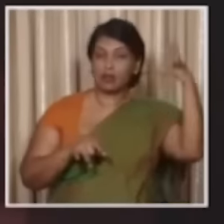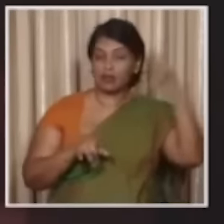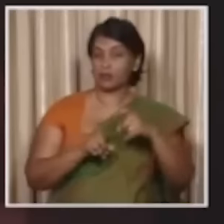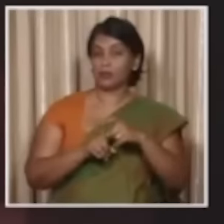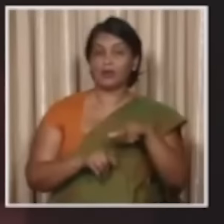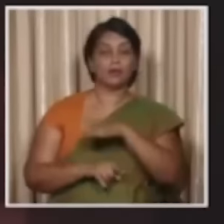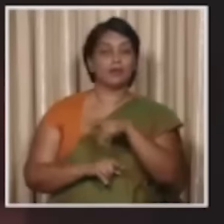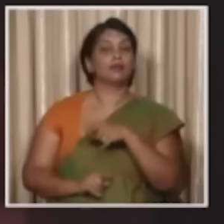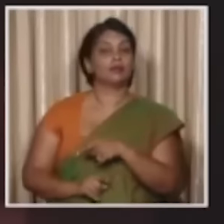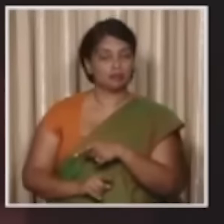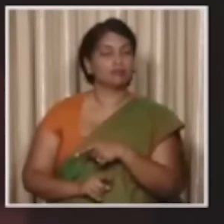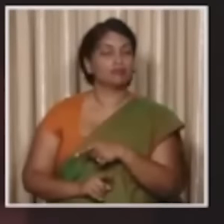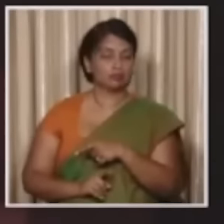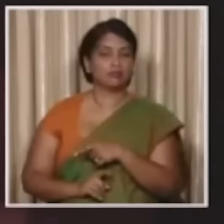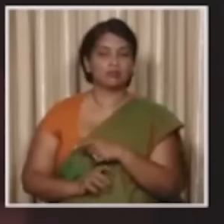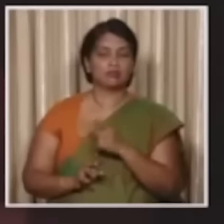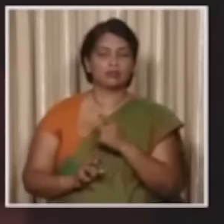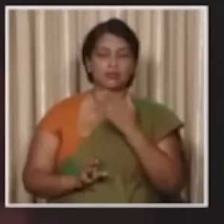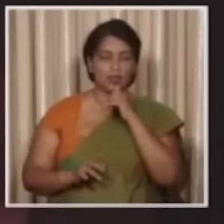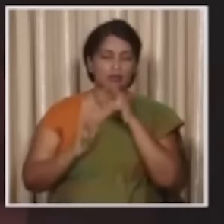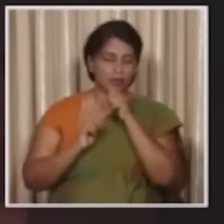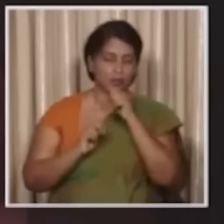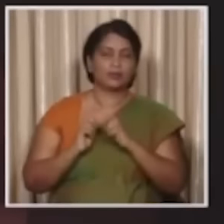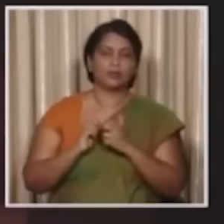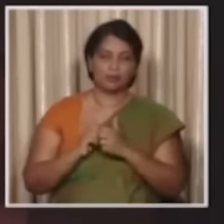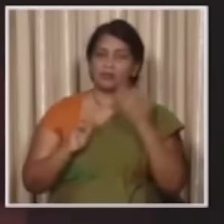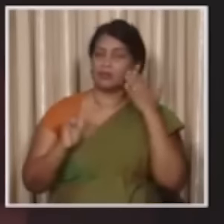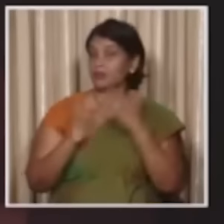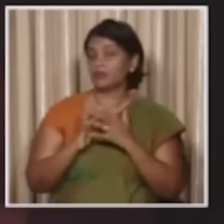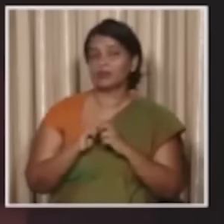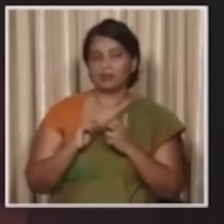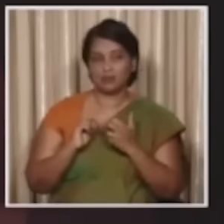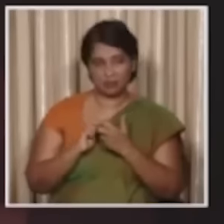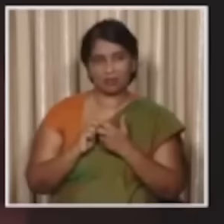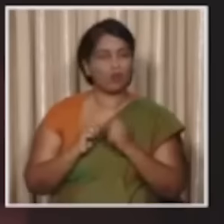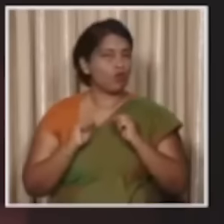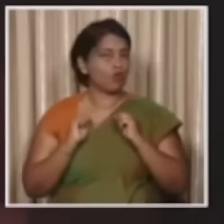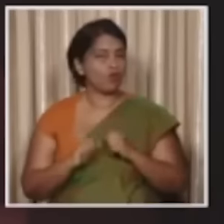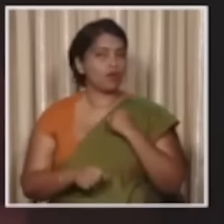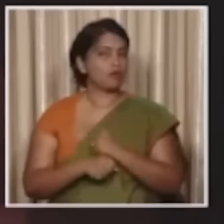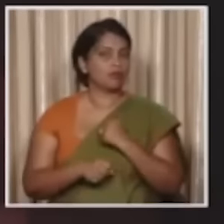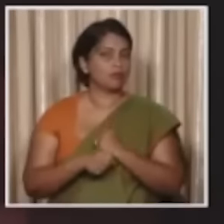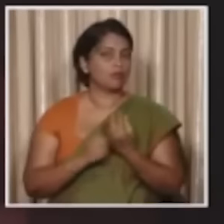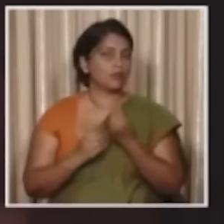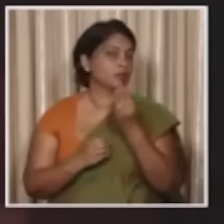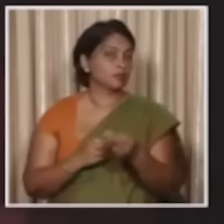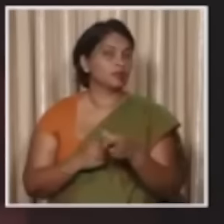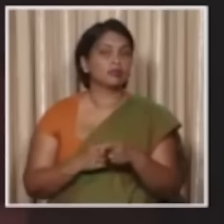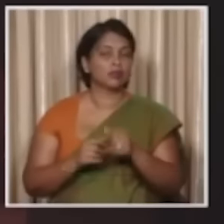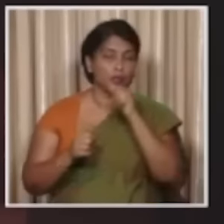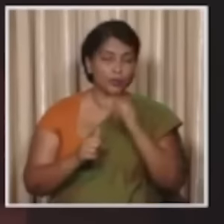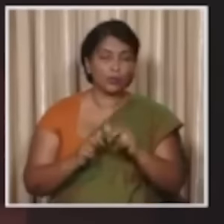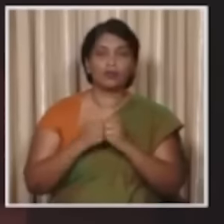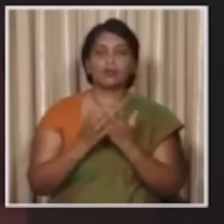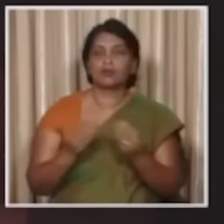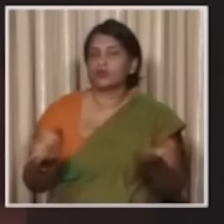බල ප්‍රදේශවල මේක සාධනීය ගැටලුවක්. ඒ නිසා මේ ප්‍රශ්නවලට මොකක්ද රජය ලබා දෙන තිරසර